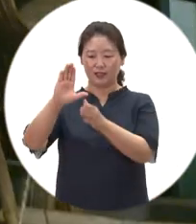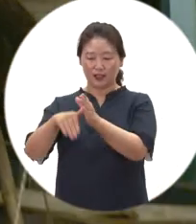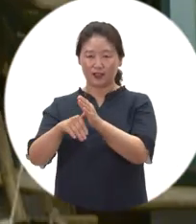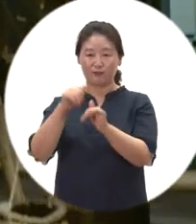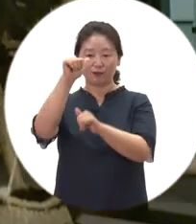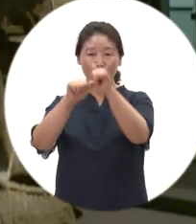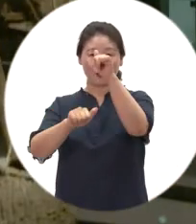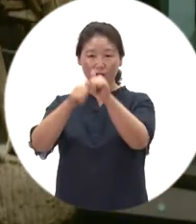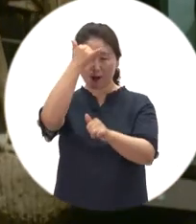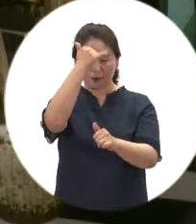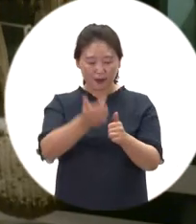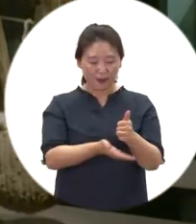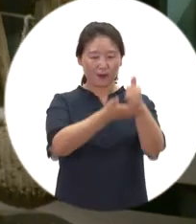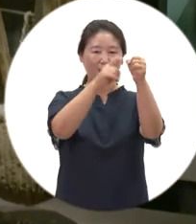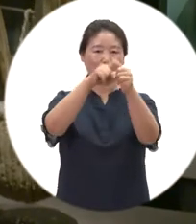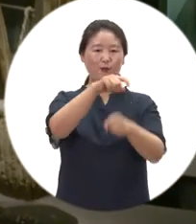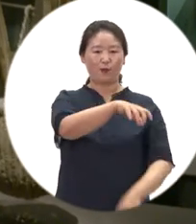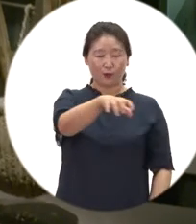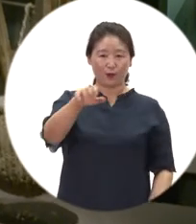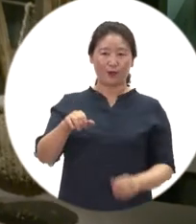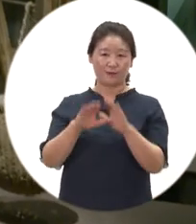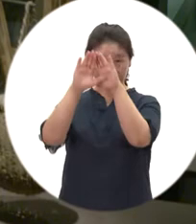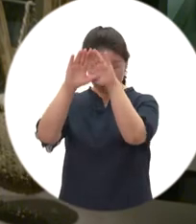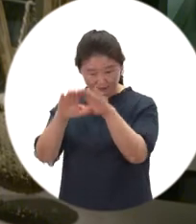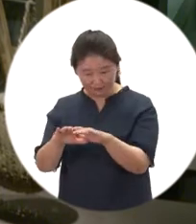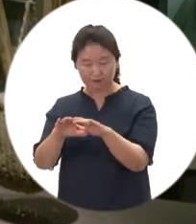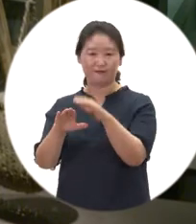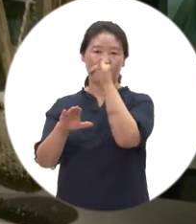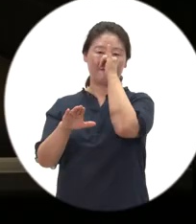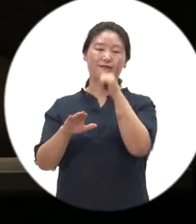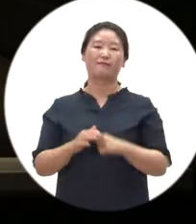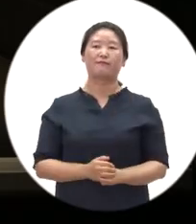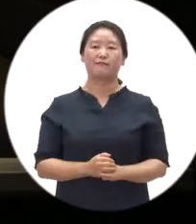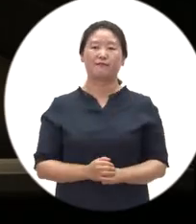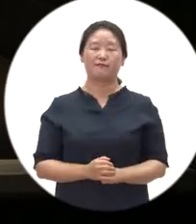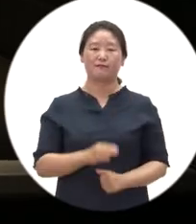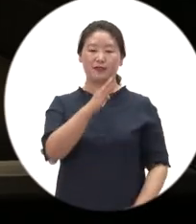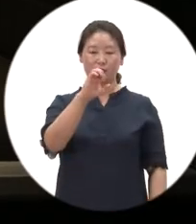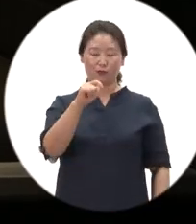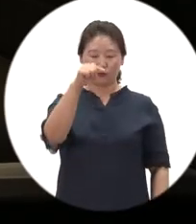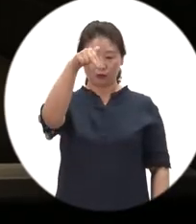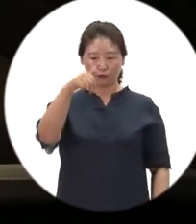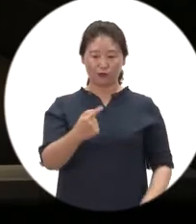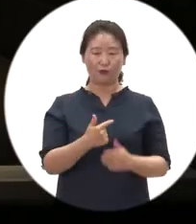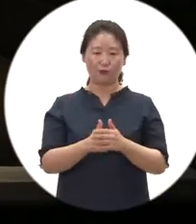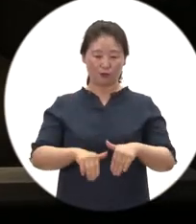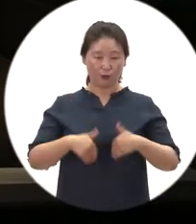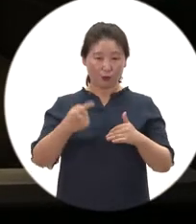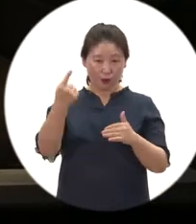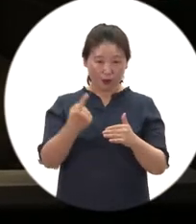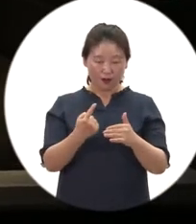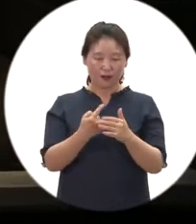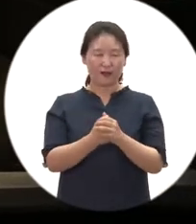은덕을 기리기 위해 여러 지역에서 한식 차례를 지내기도 합니다. 입춘은 봄이 온다고 생각하는